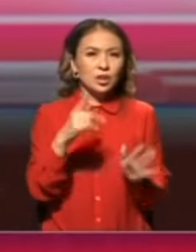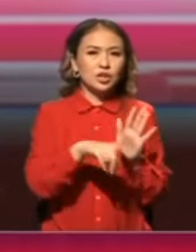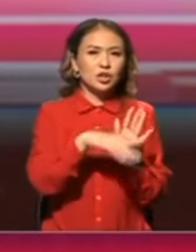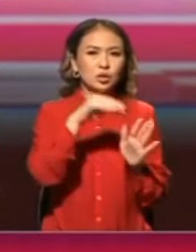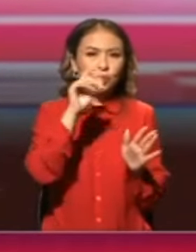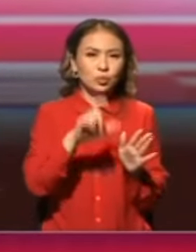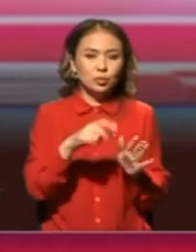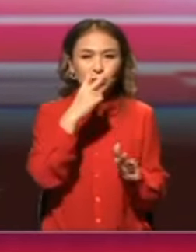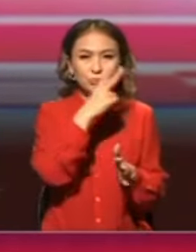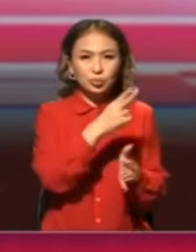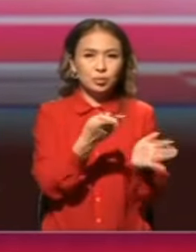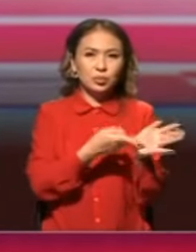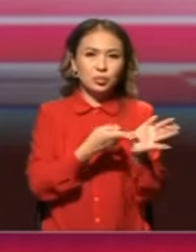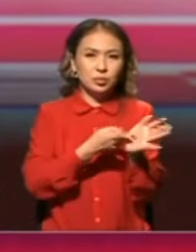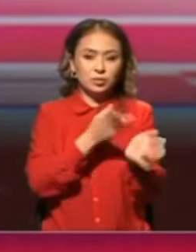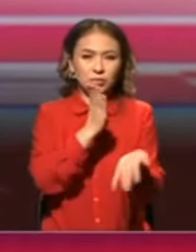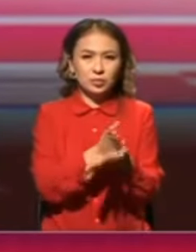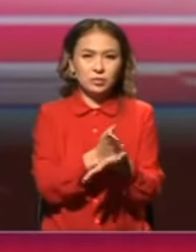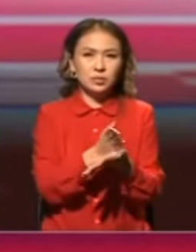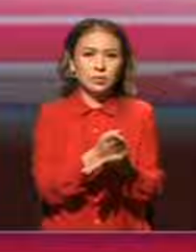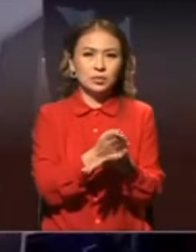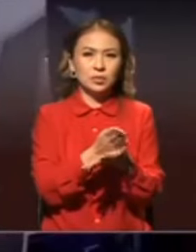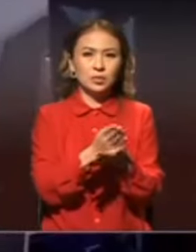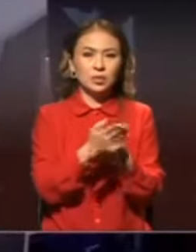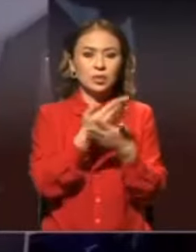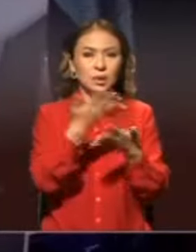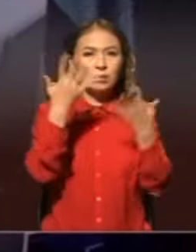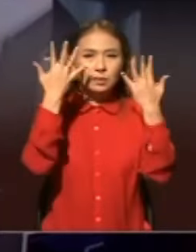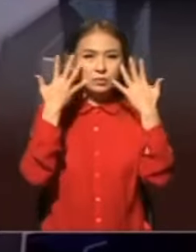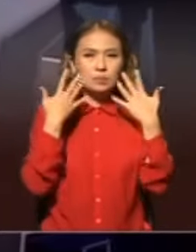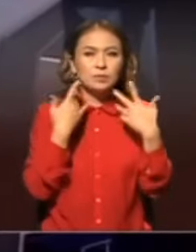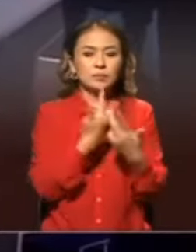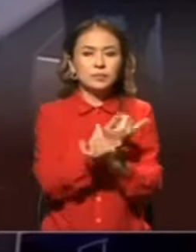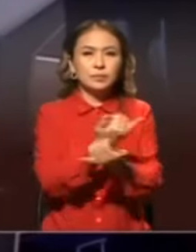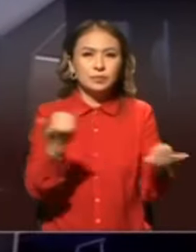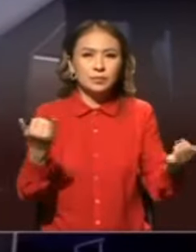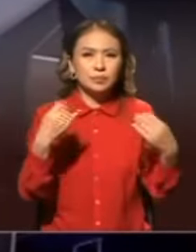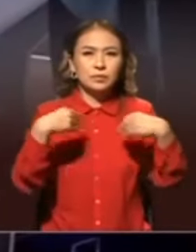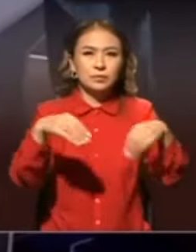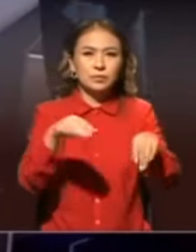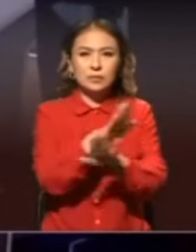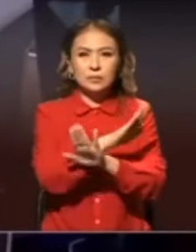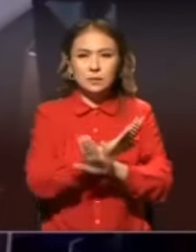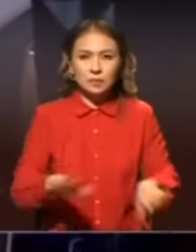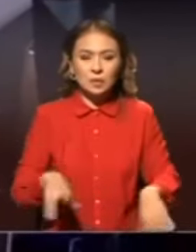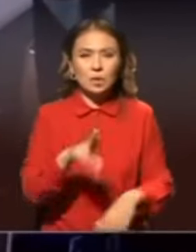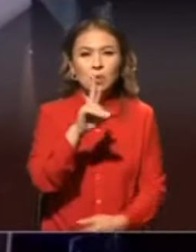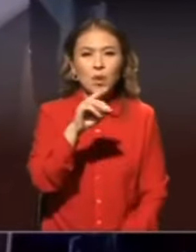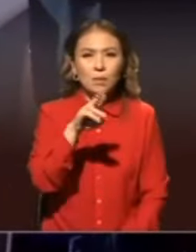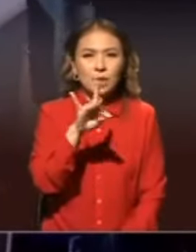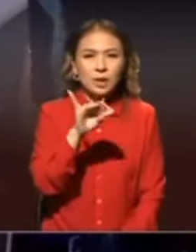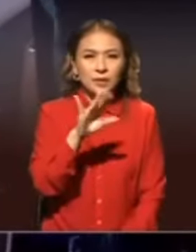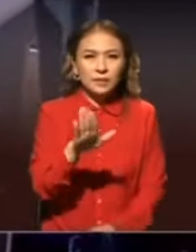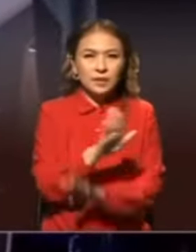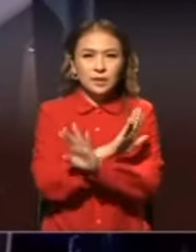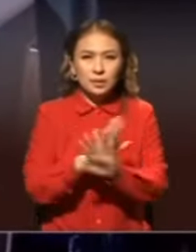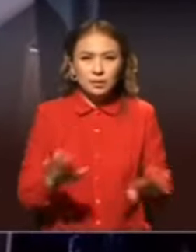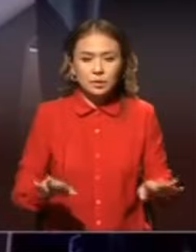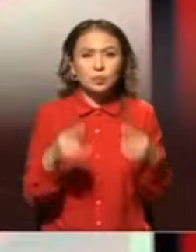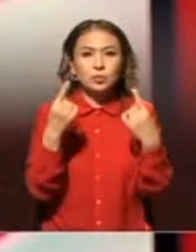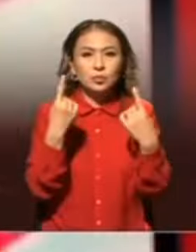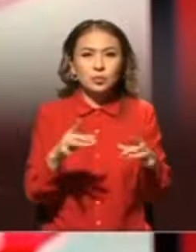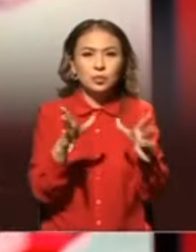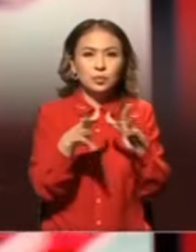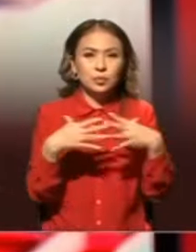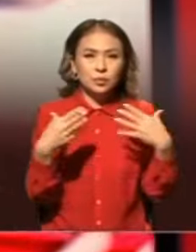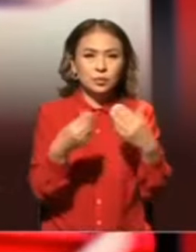оны анықтап дәлелдеп отыр. Соларға жағдай жасау. Ол жаңа шаруа қожалығы емес, өндірістік кооператив емес, жаңағы